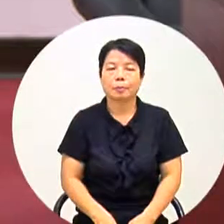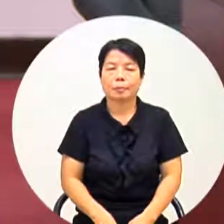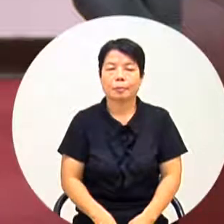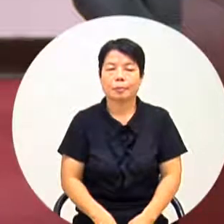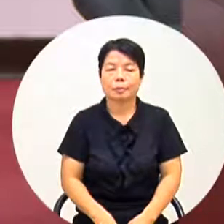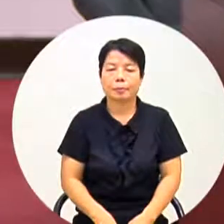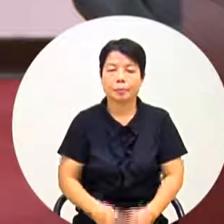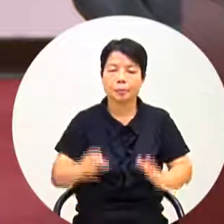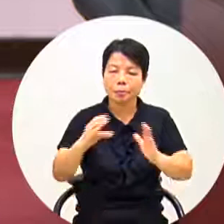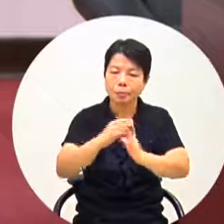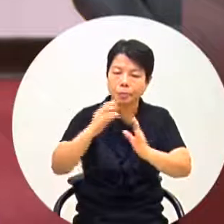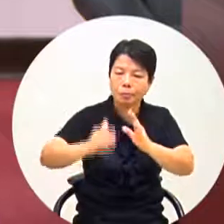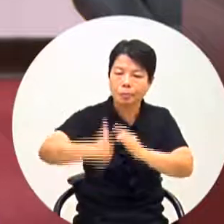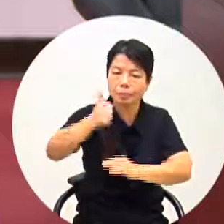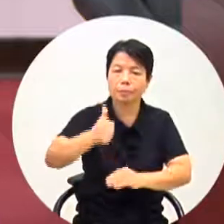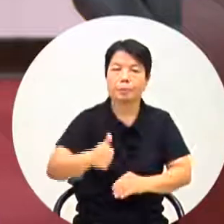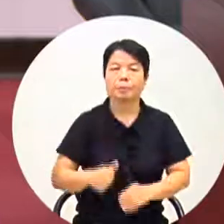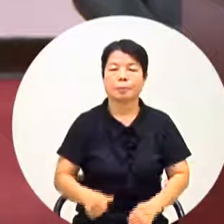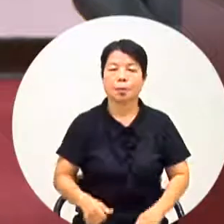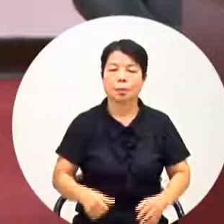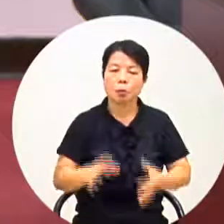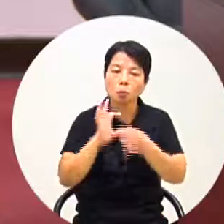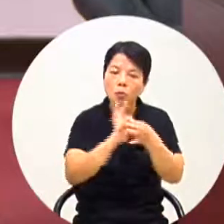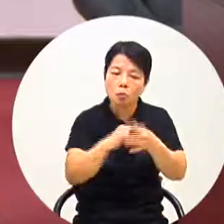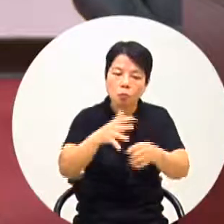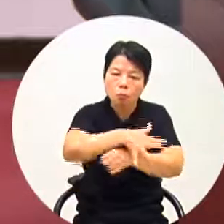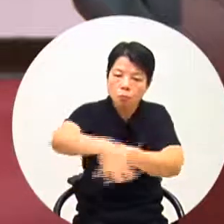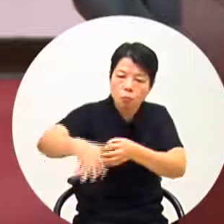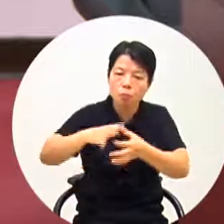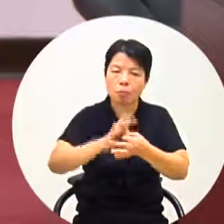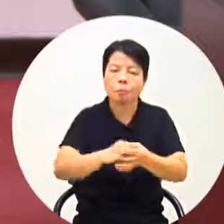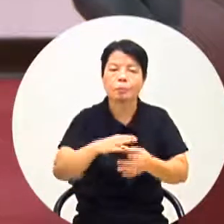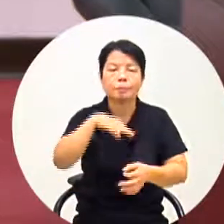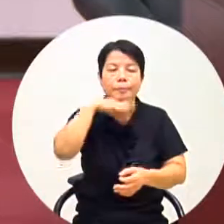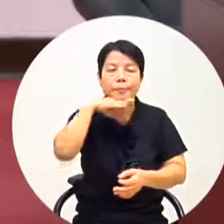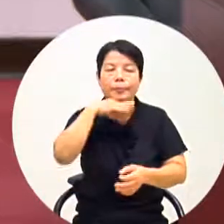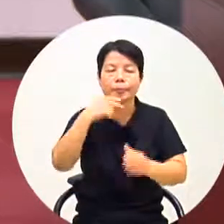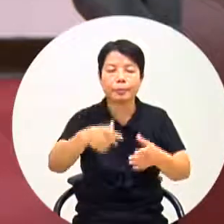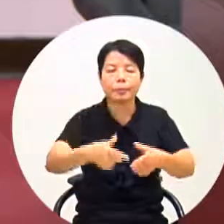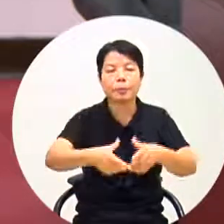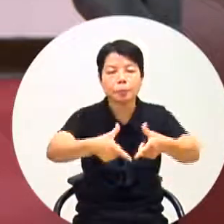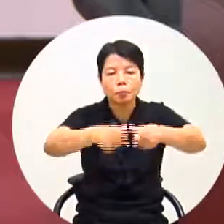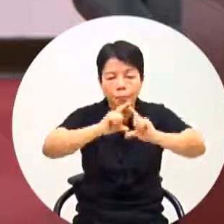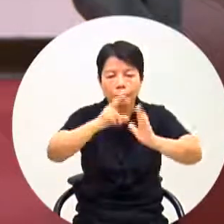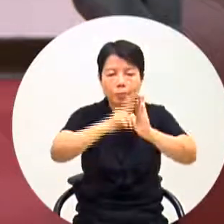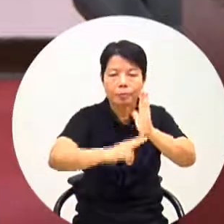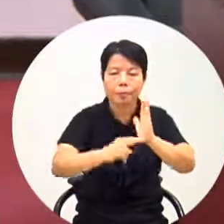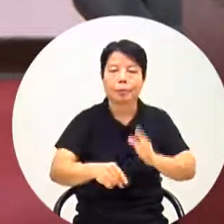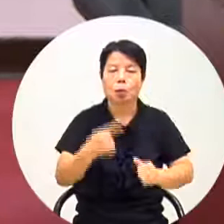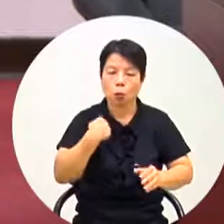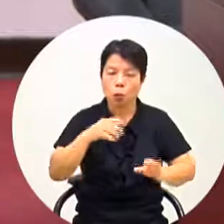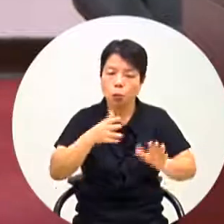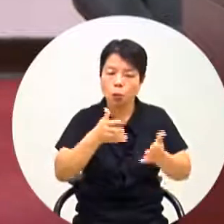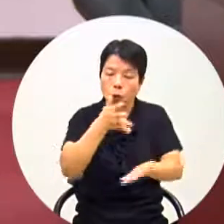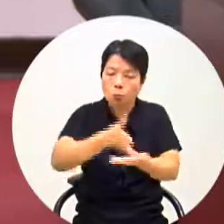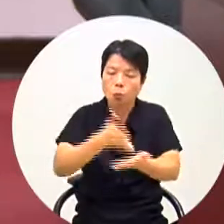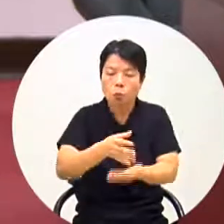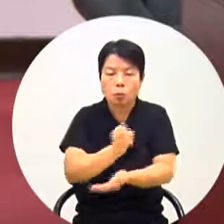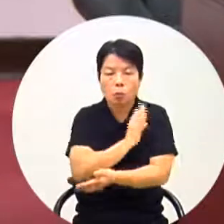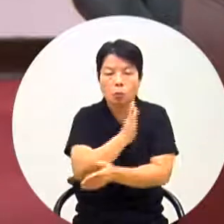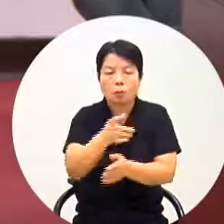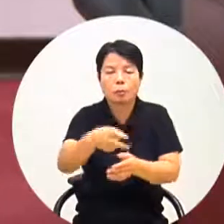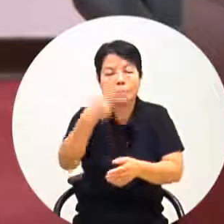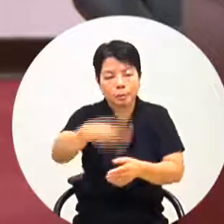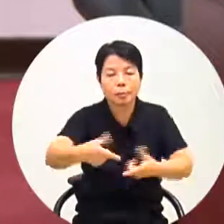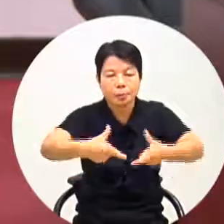局长啊？或者有关的单位能够等一下做一个答复，那我先把它讲完，你们可以统一归，